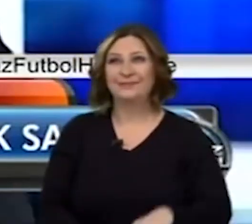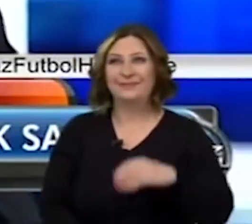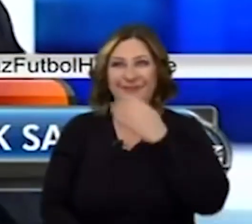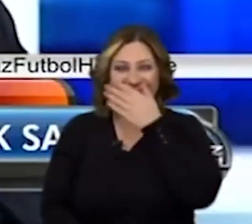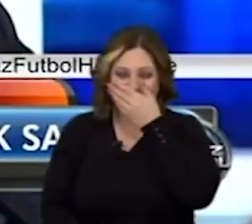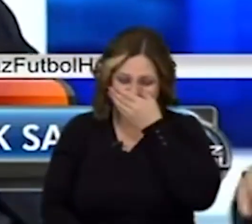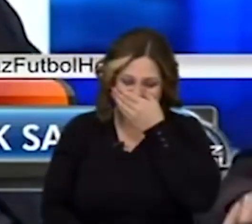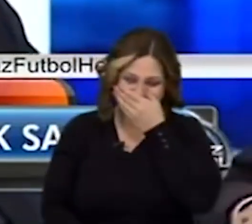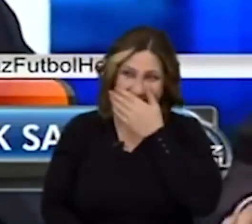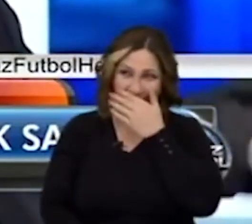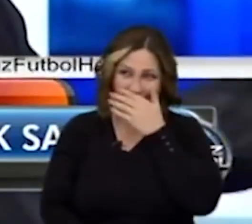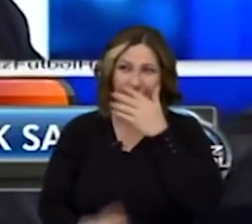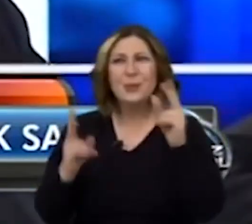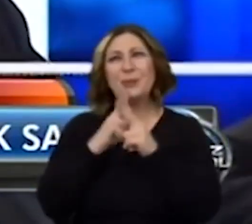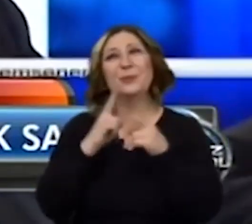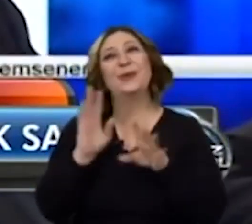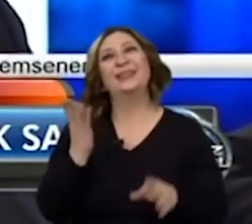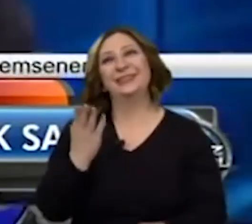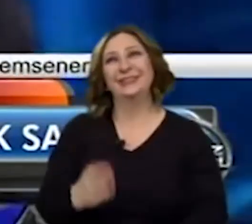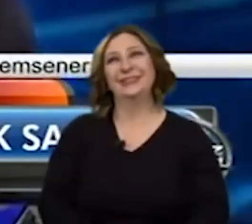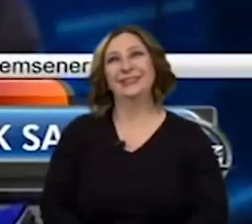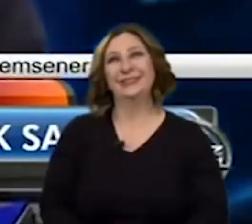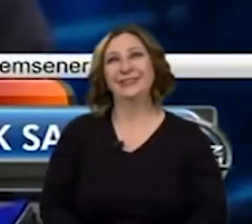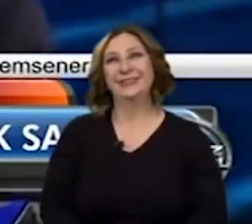Ama ne yersin ki? Gülmeyin be